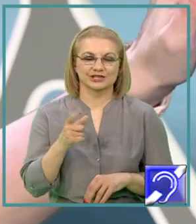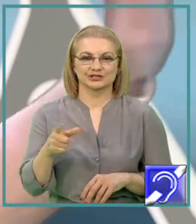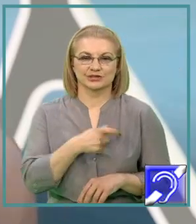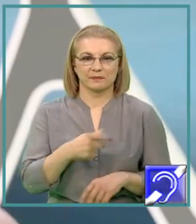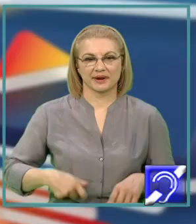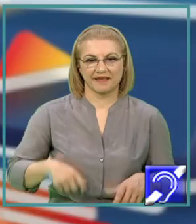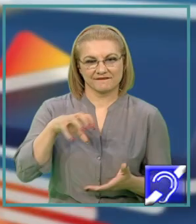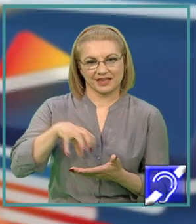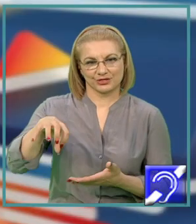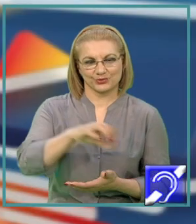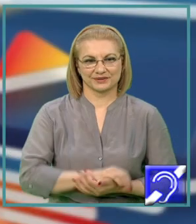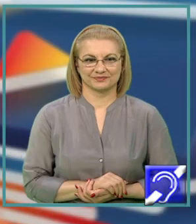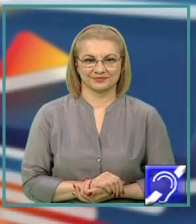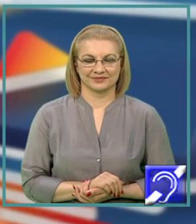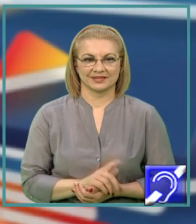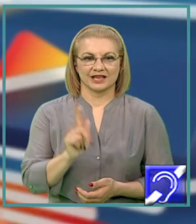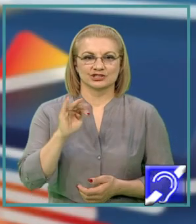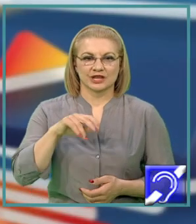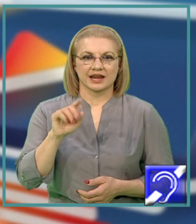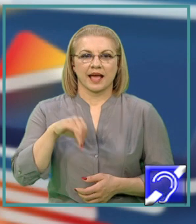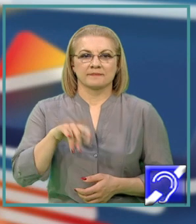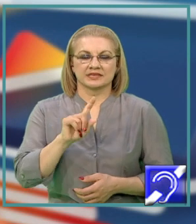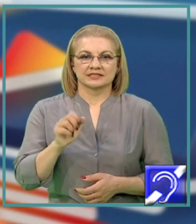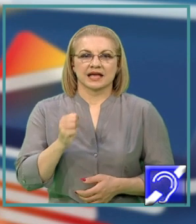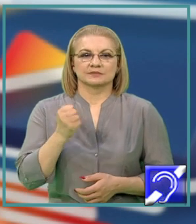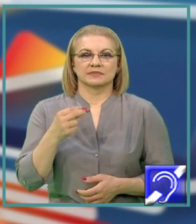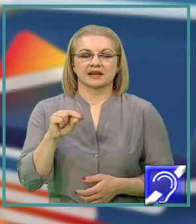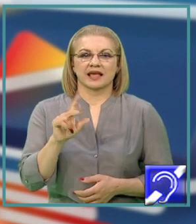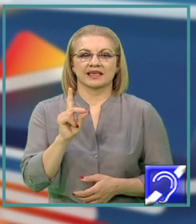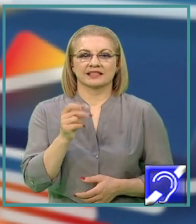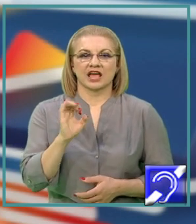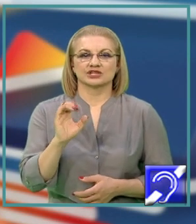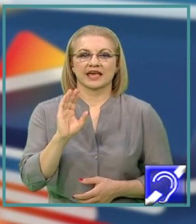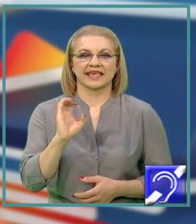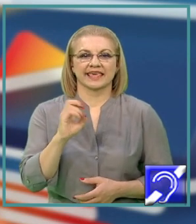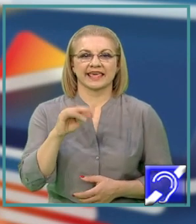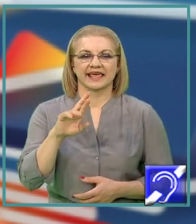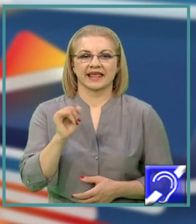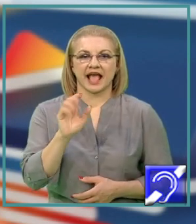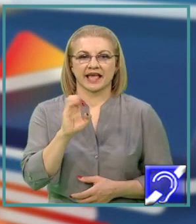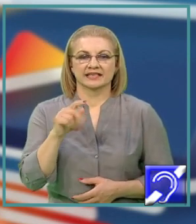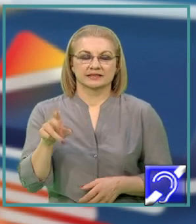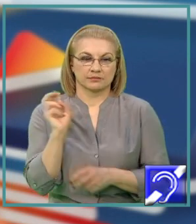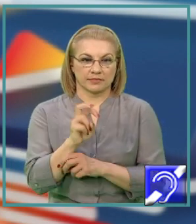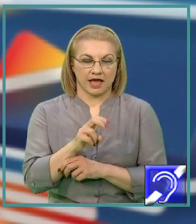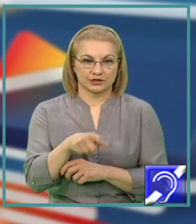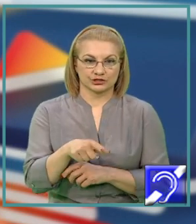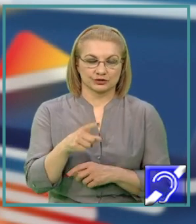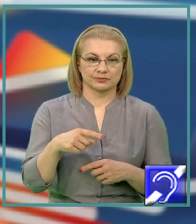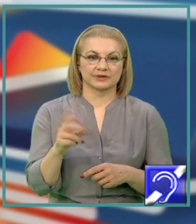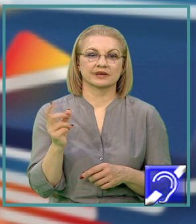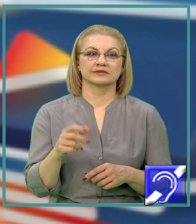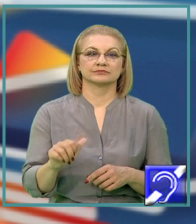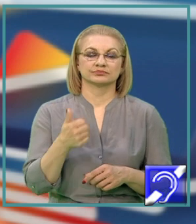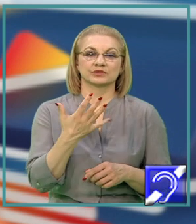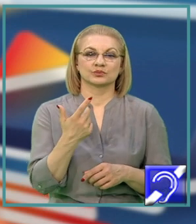prefecturi. Gena, Miza, Spirache, Dacia, Chiria, Chița, personaje care participă la scena numărul 11